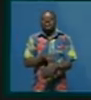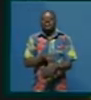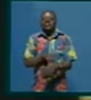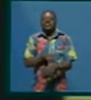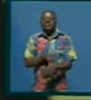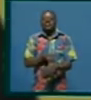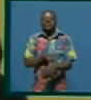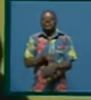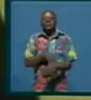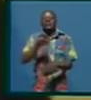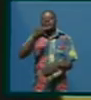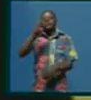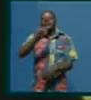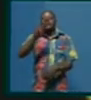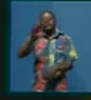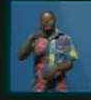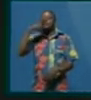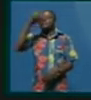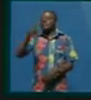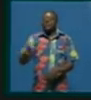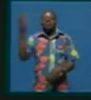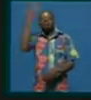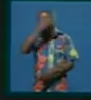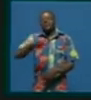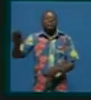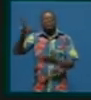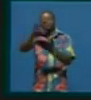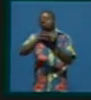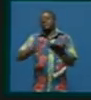Et l'ANC ne doit jamais être divisée à cause de moi.